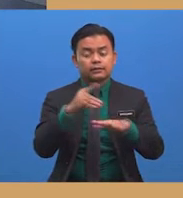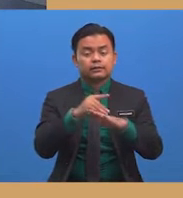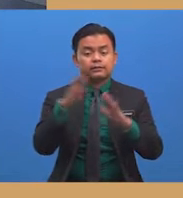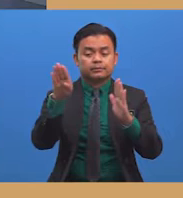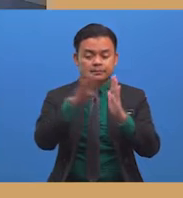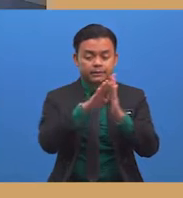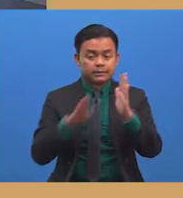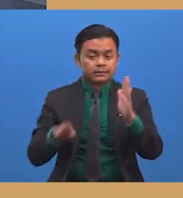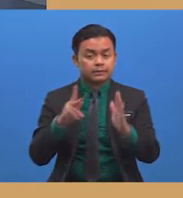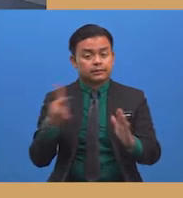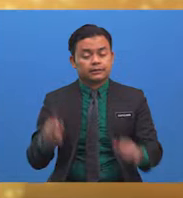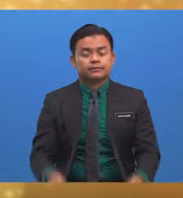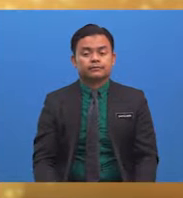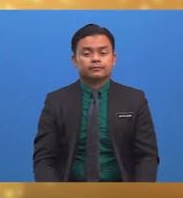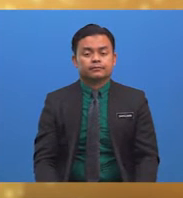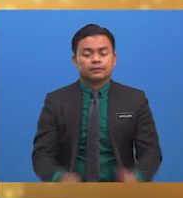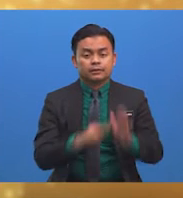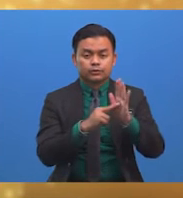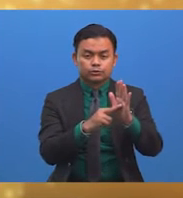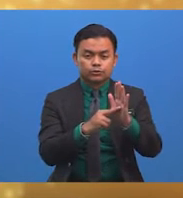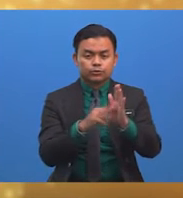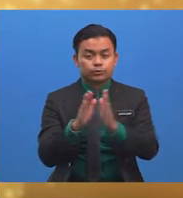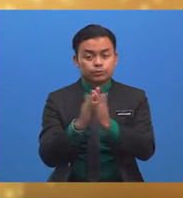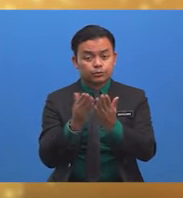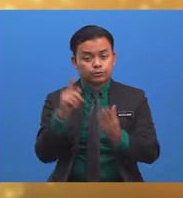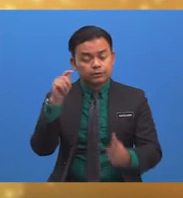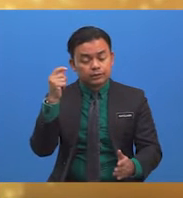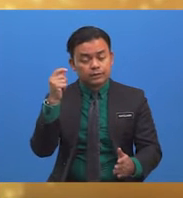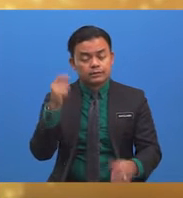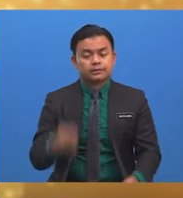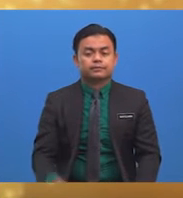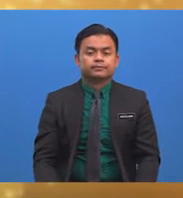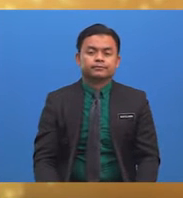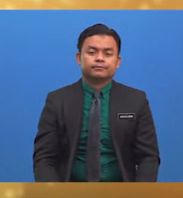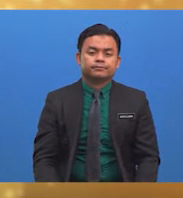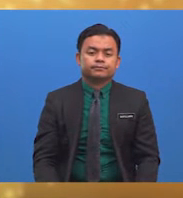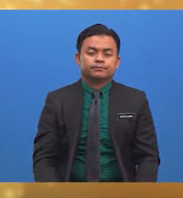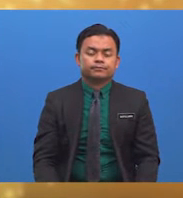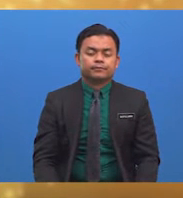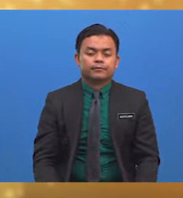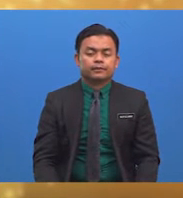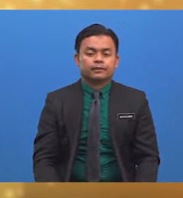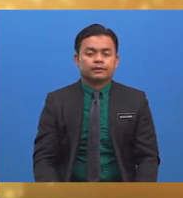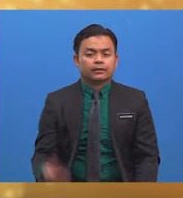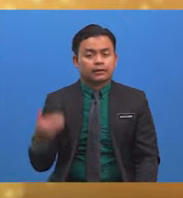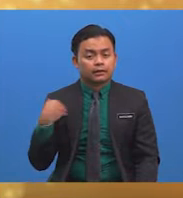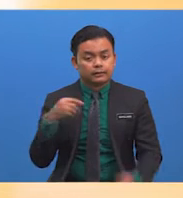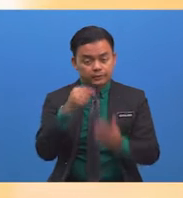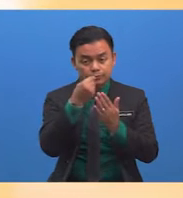awak rujuk buku teks pada muka surat 95. Di situ dinyatakan